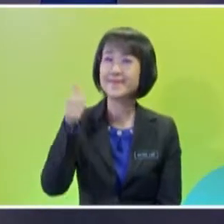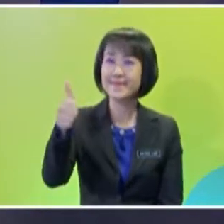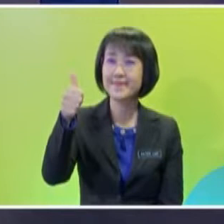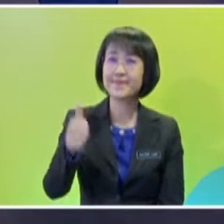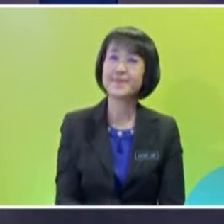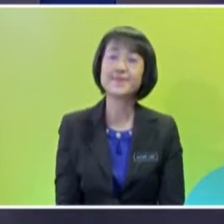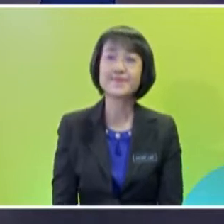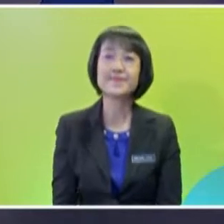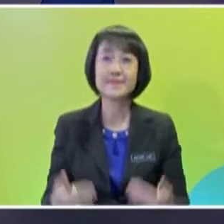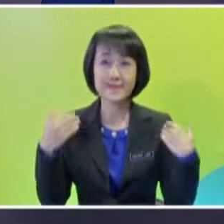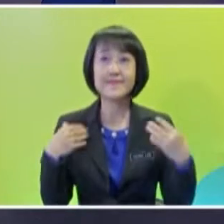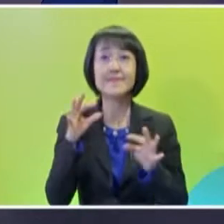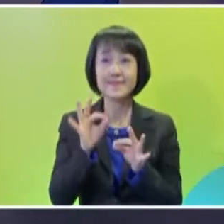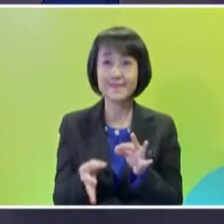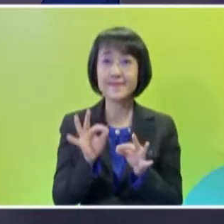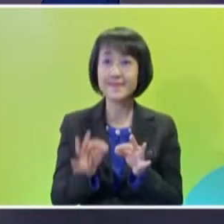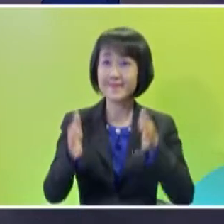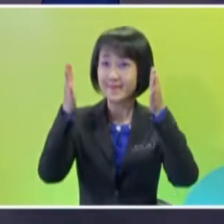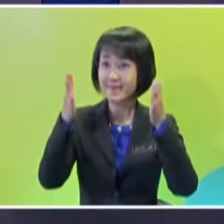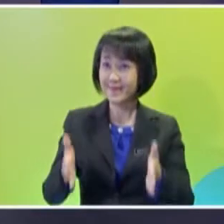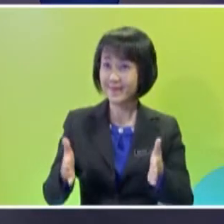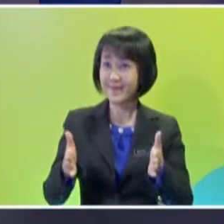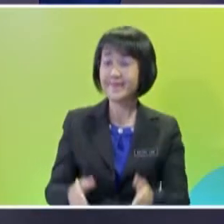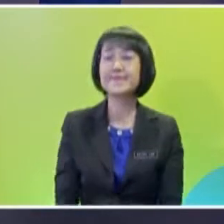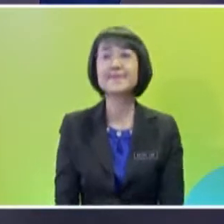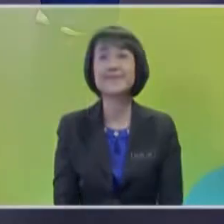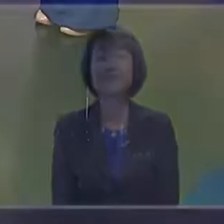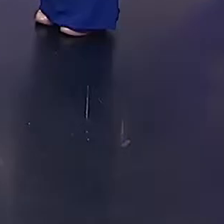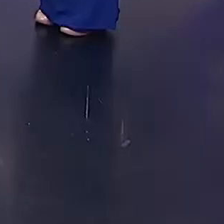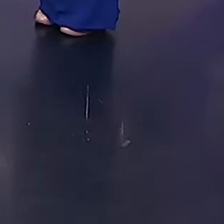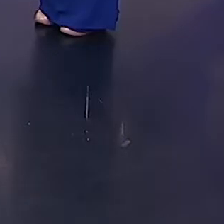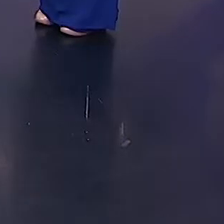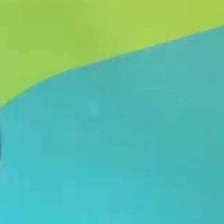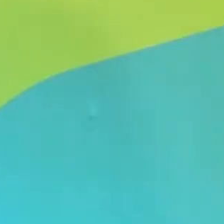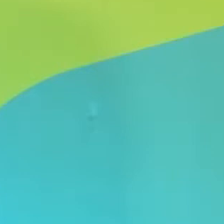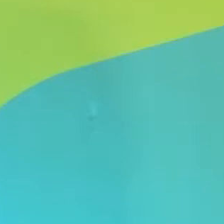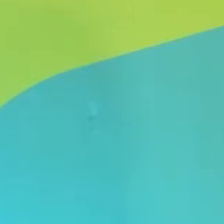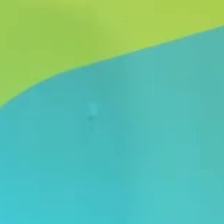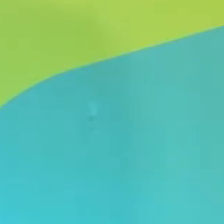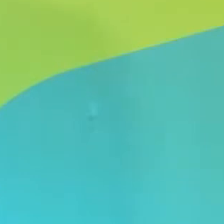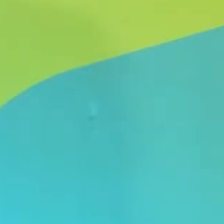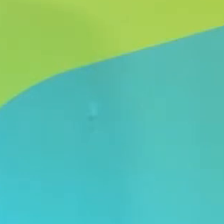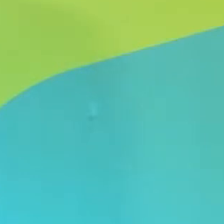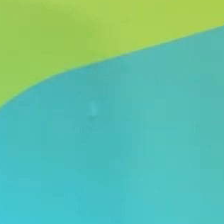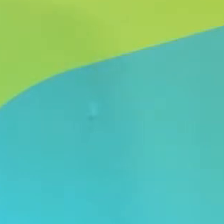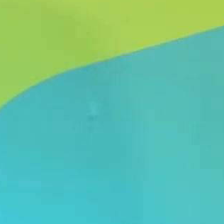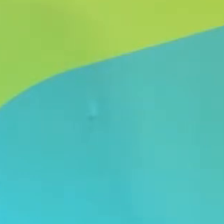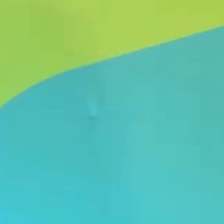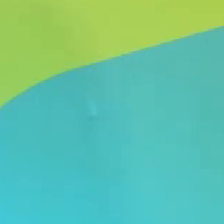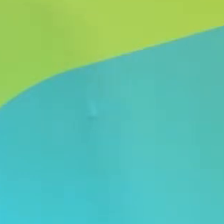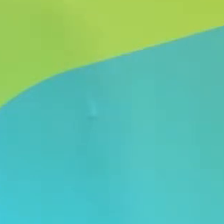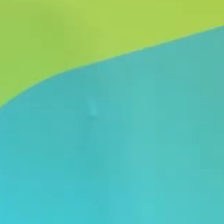dan juga kita akan bersama dengan juru bahasa isyarat kita ini deh apa kabar